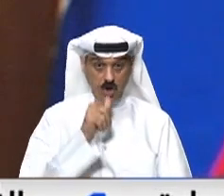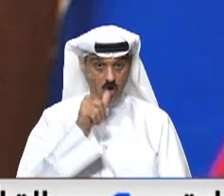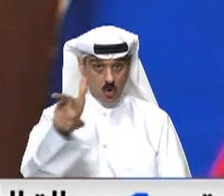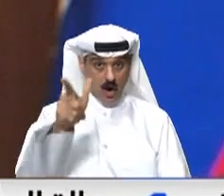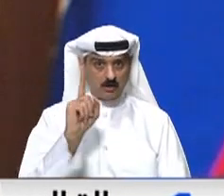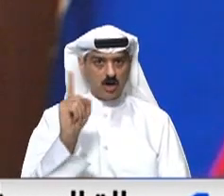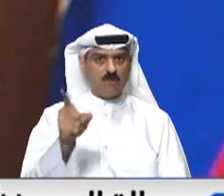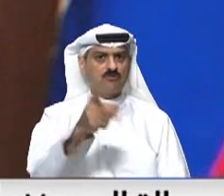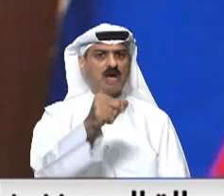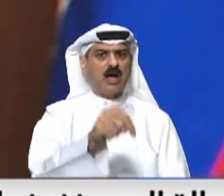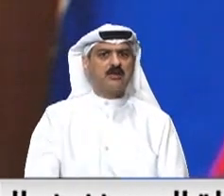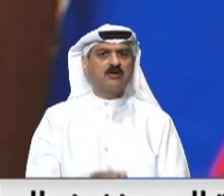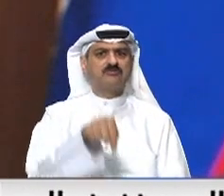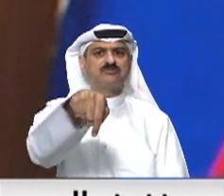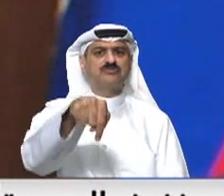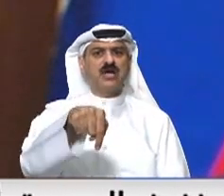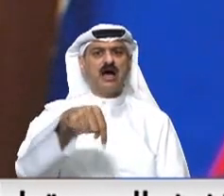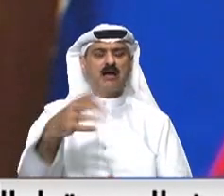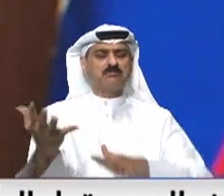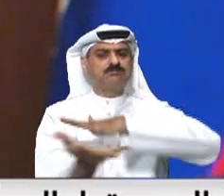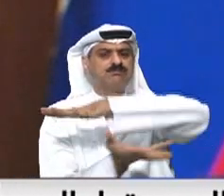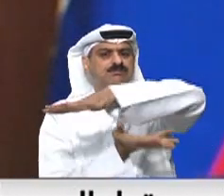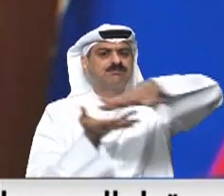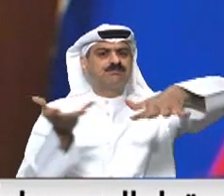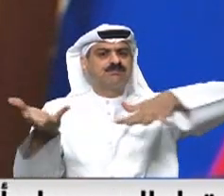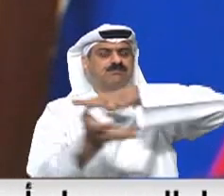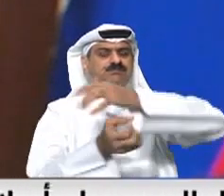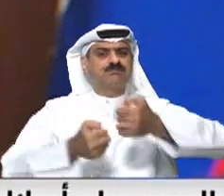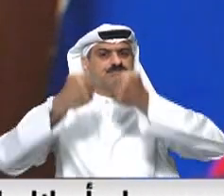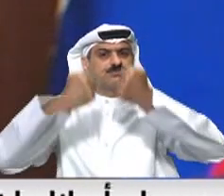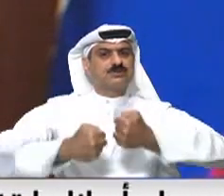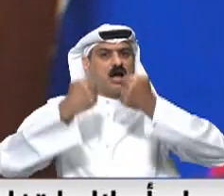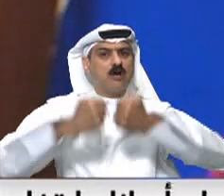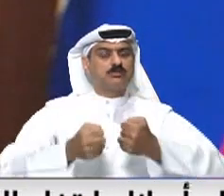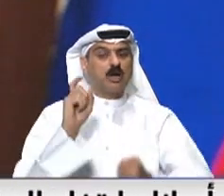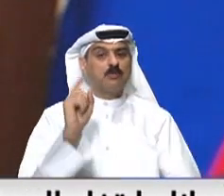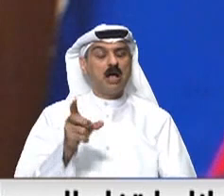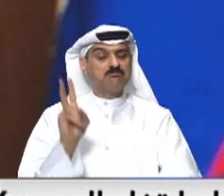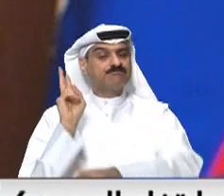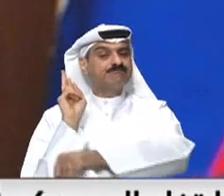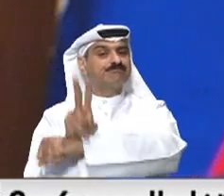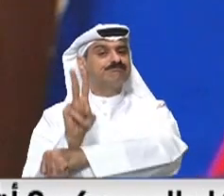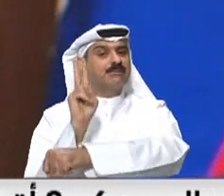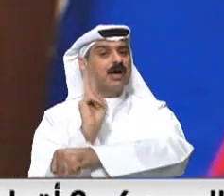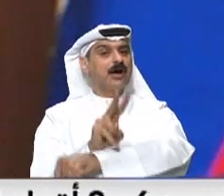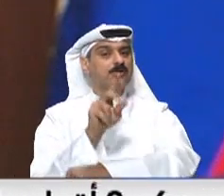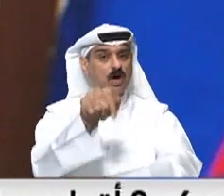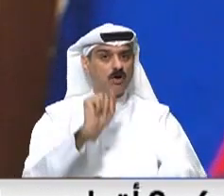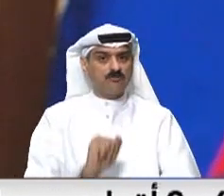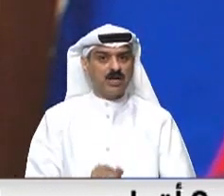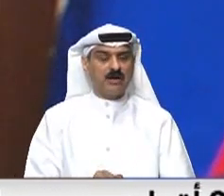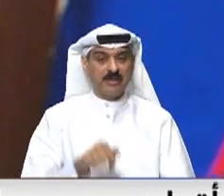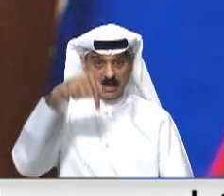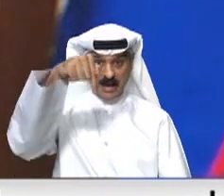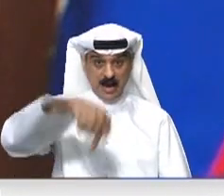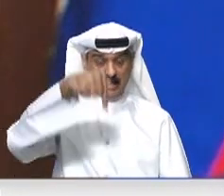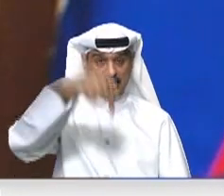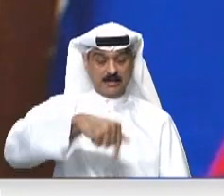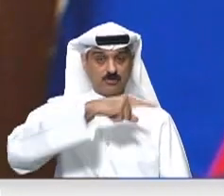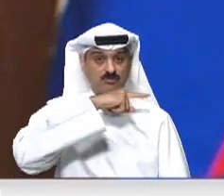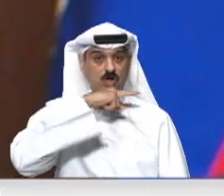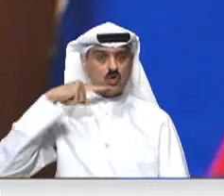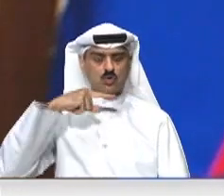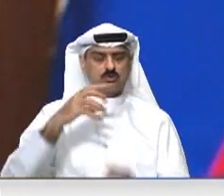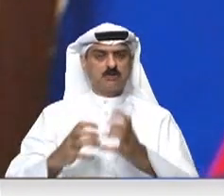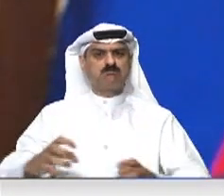تم جرهم إلى هذه المغامرة الإجرامية بالخداع أو التهديد. تخوض روسيا اليوم